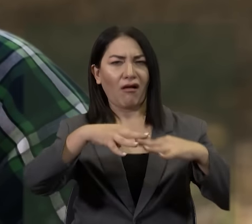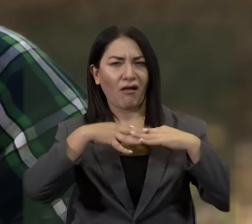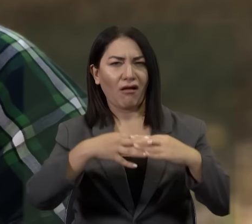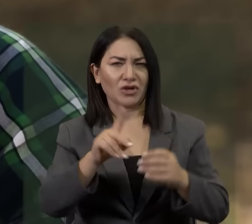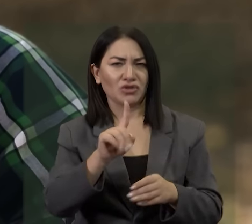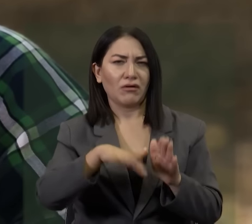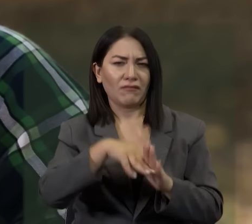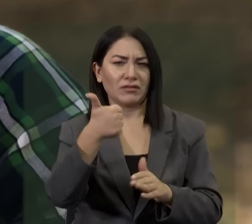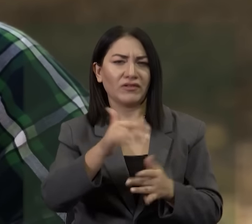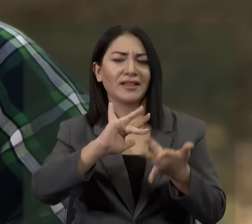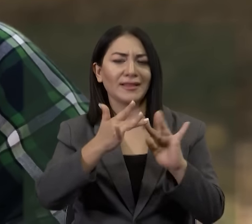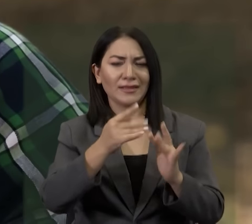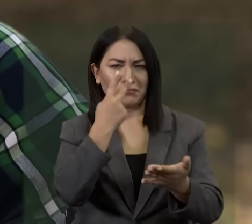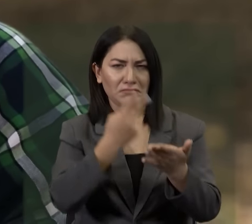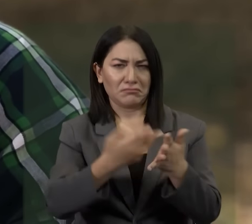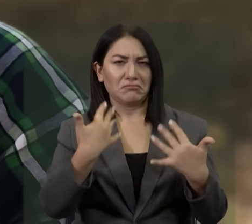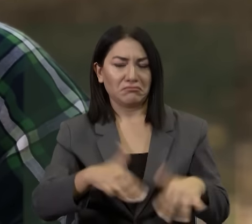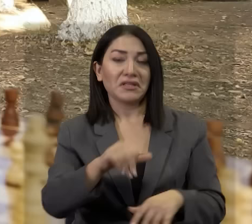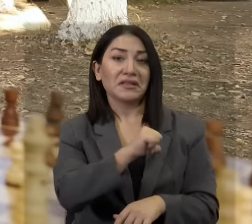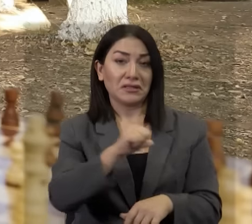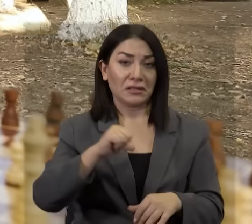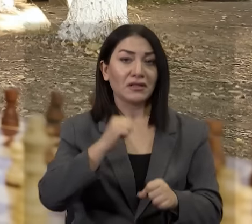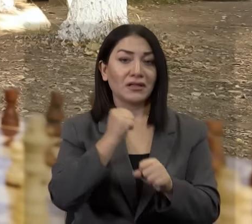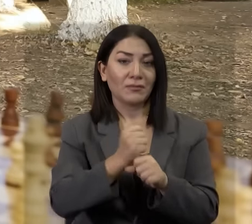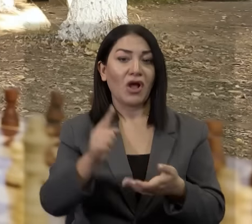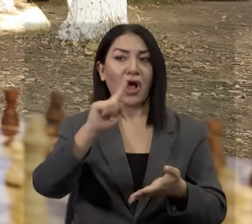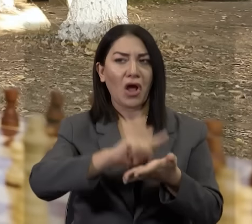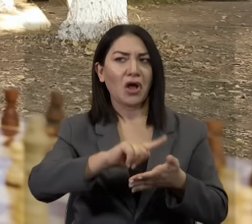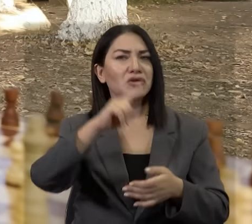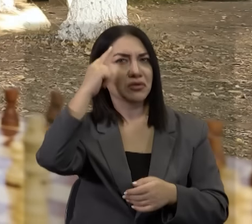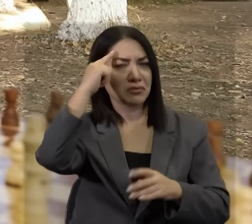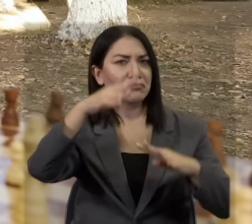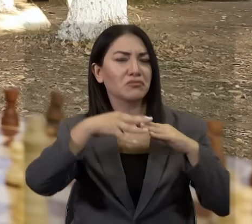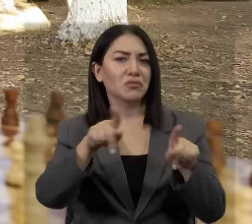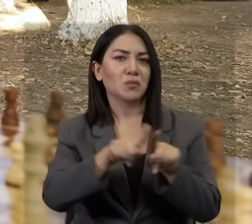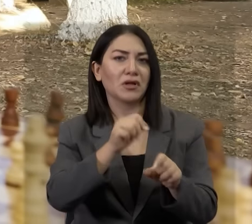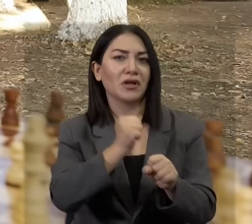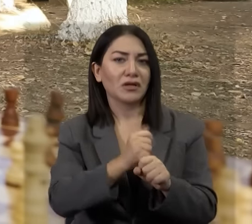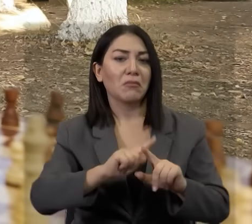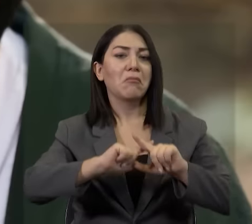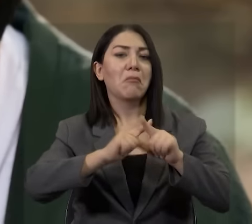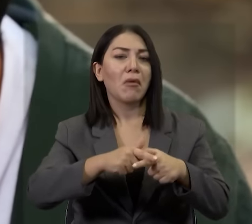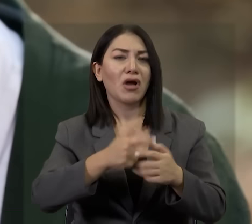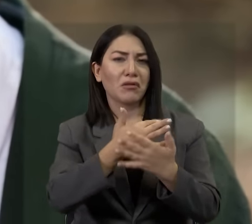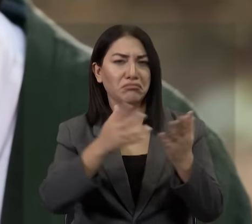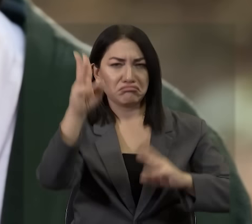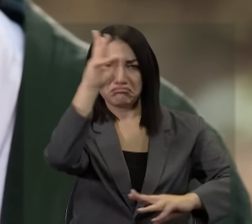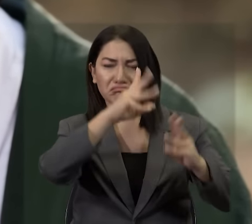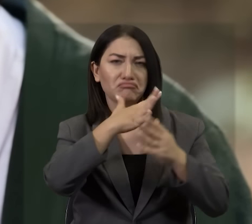եք գլուխ կոտրում։ Ինտերնետը բացեք նայենք։ Ես հենց այդպես էլ արեցի, երբ էս հարցն ինձ մոտ առաջացավ։